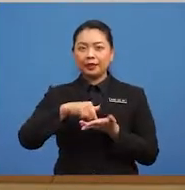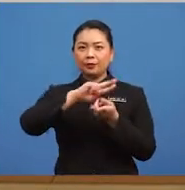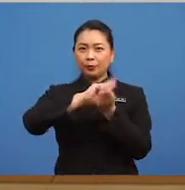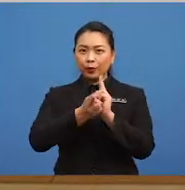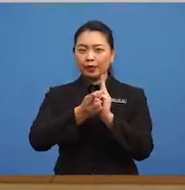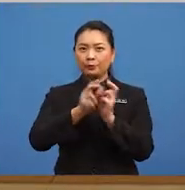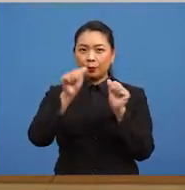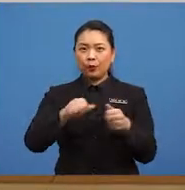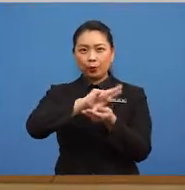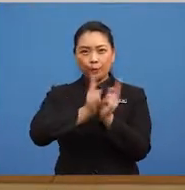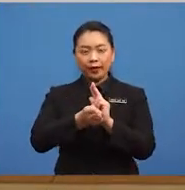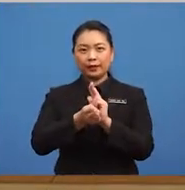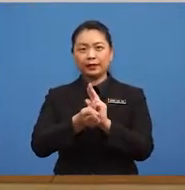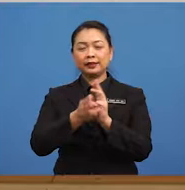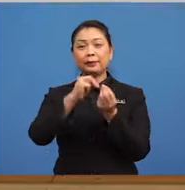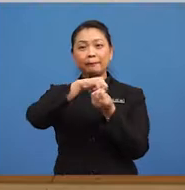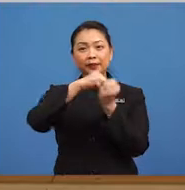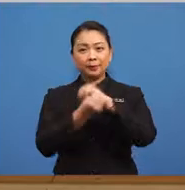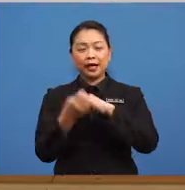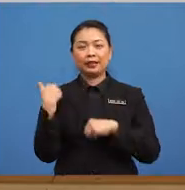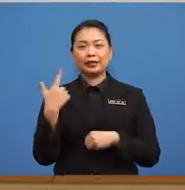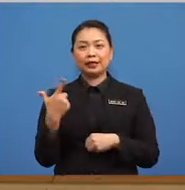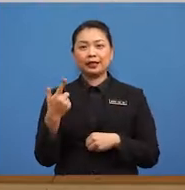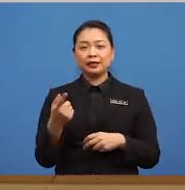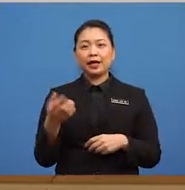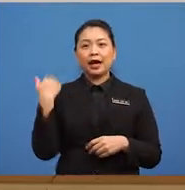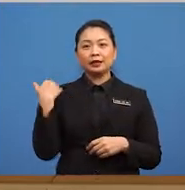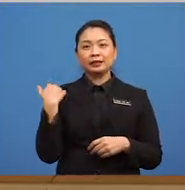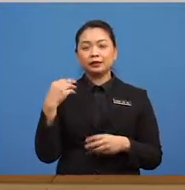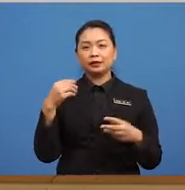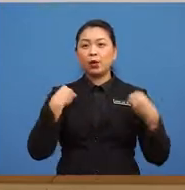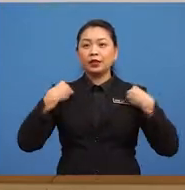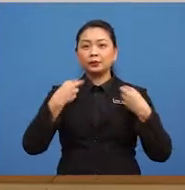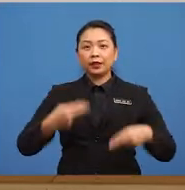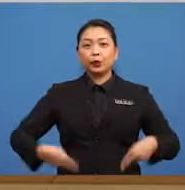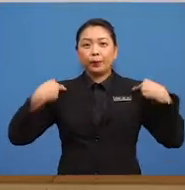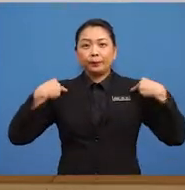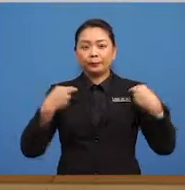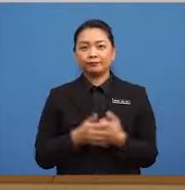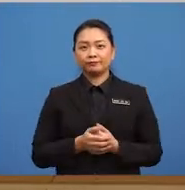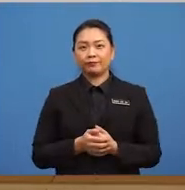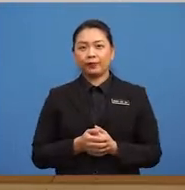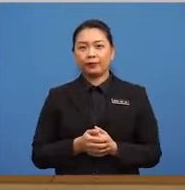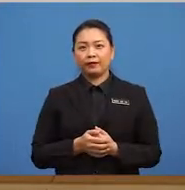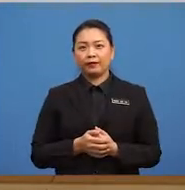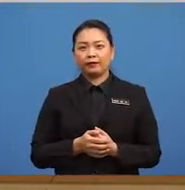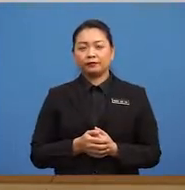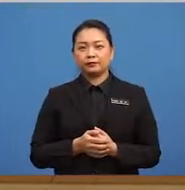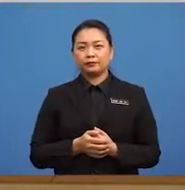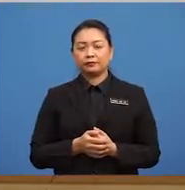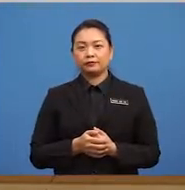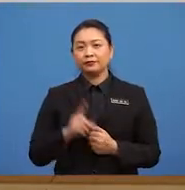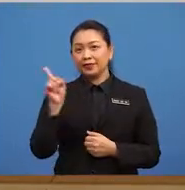aerob adalah respirasi yang menggunakan oksigen. Jadi, di dalam aktiviti ini, kita